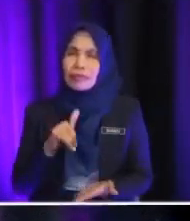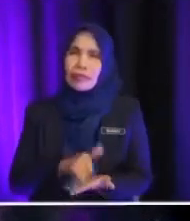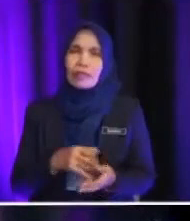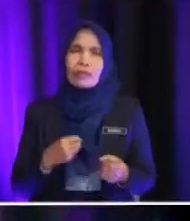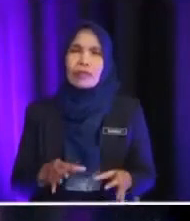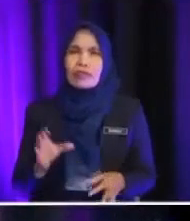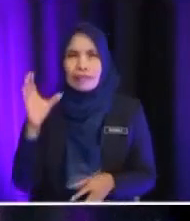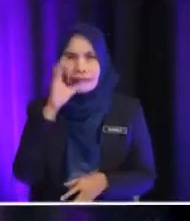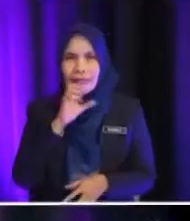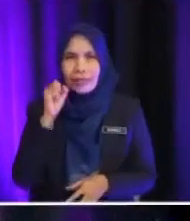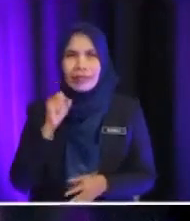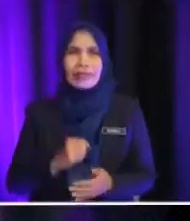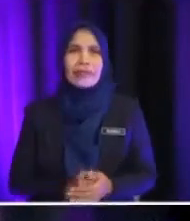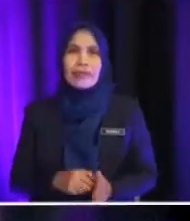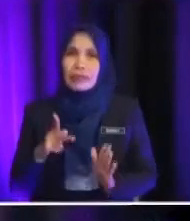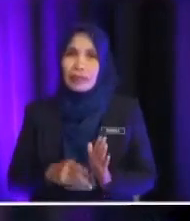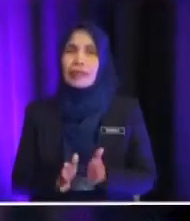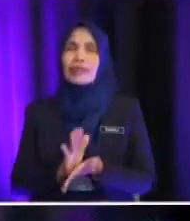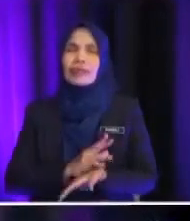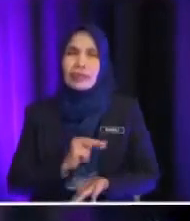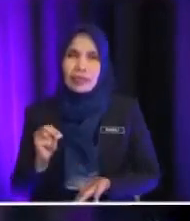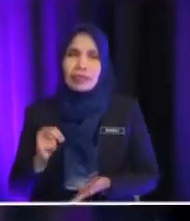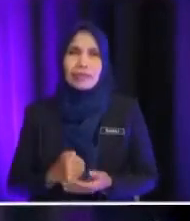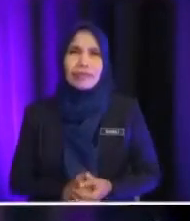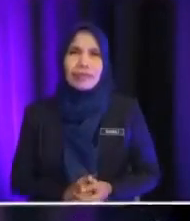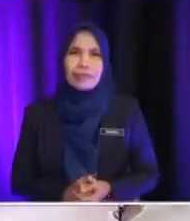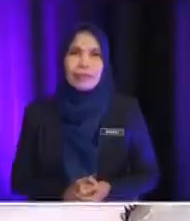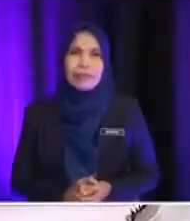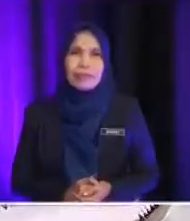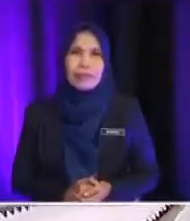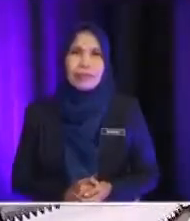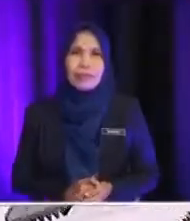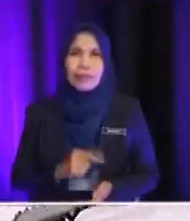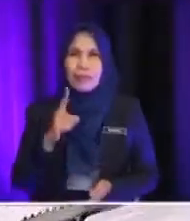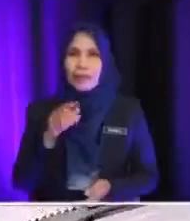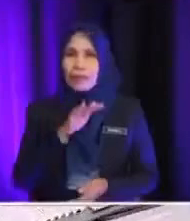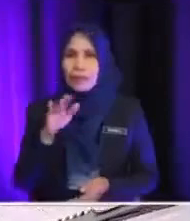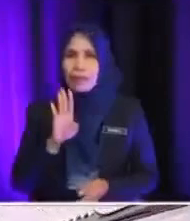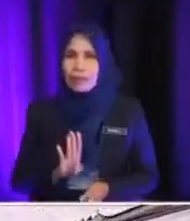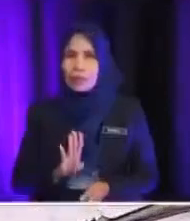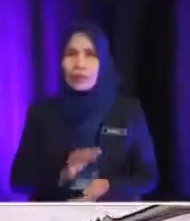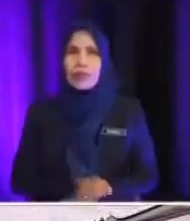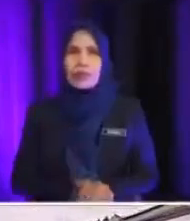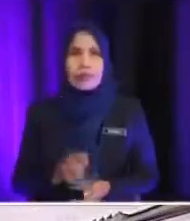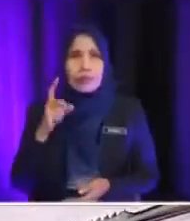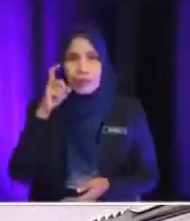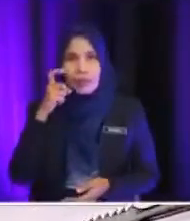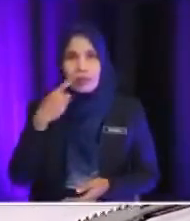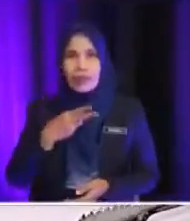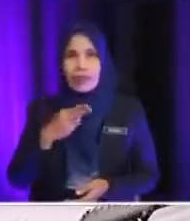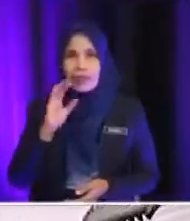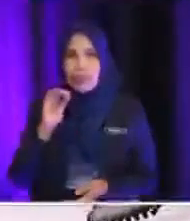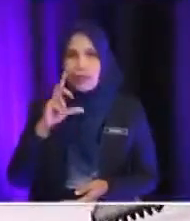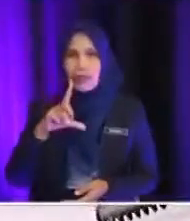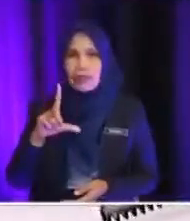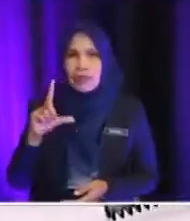terus cikgu. Ya. Ini daripada 1/4 bawang holland, halia dan juga bawang putih. Okey, tadi tiga masukkan. Bahan kisar kita